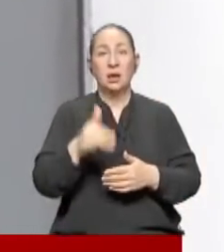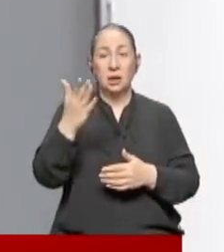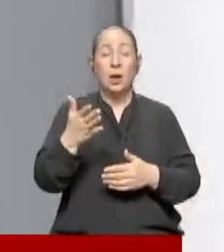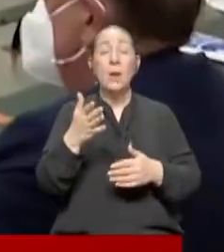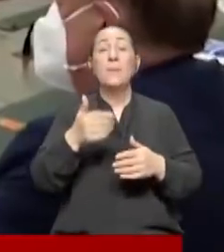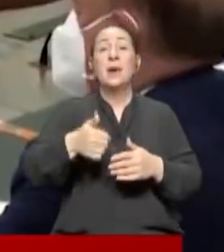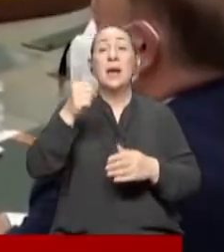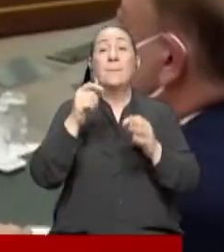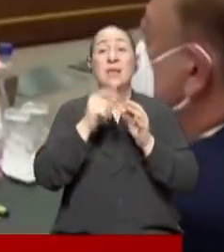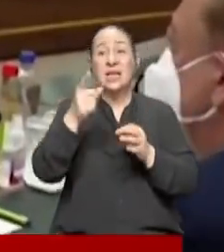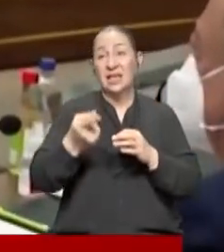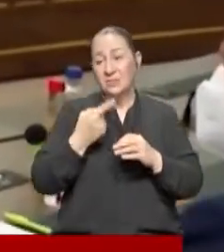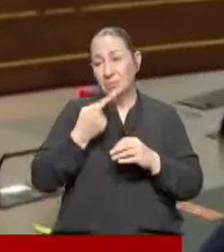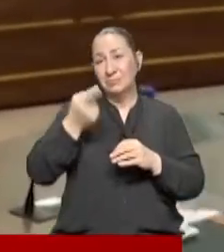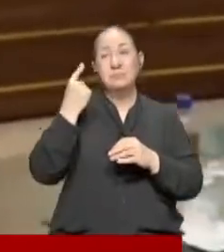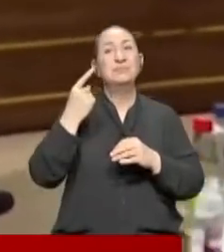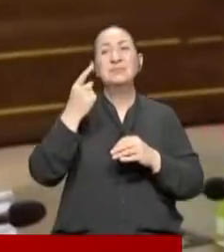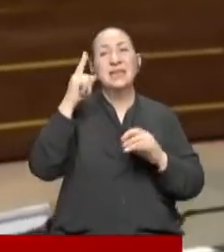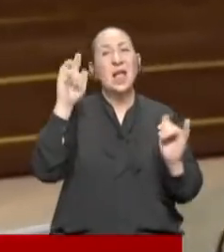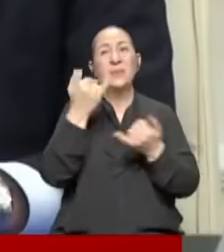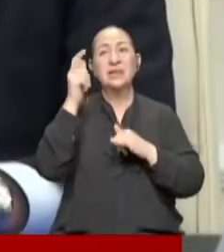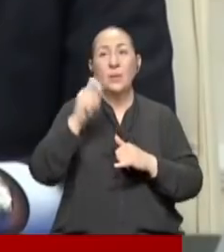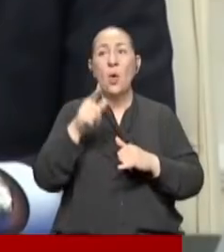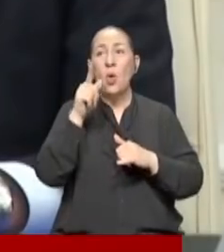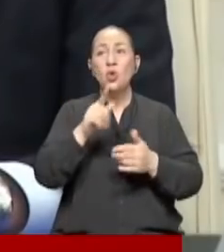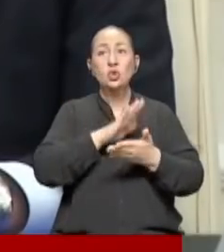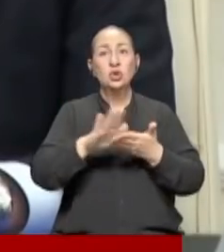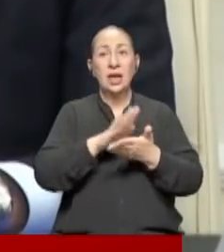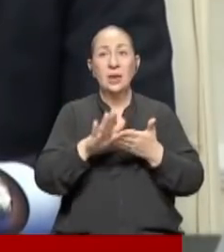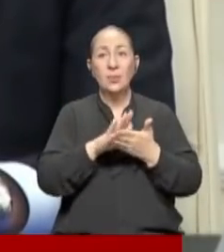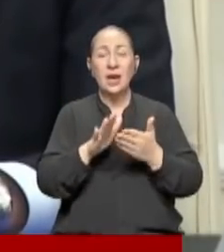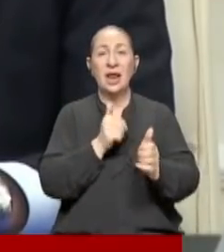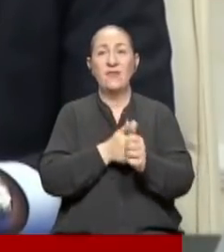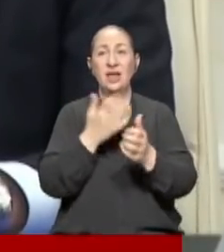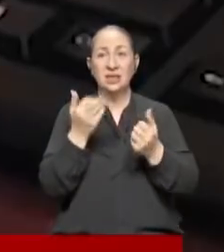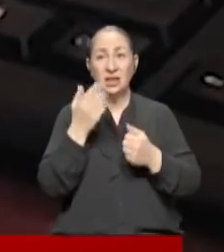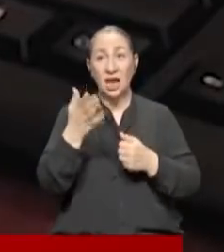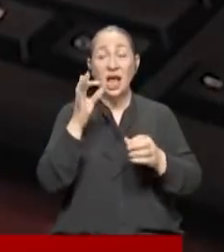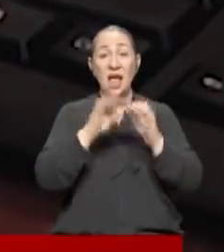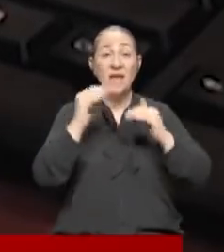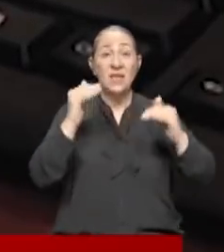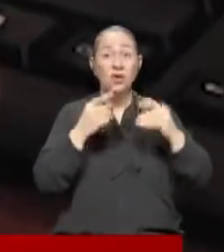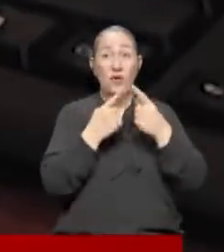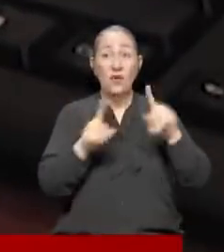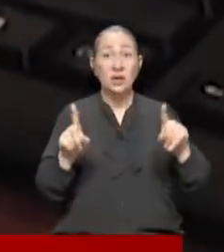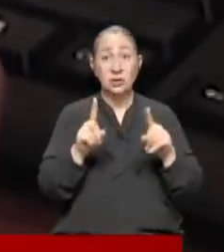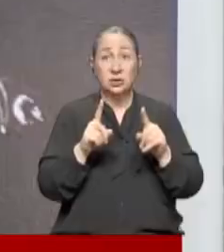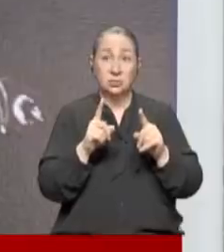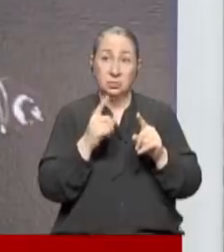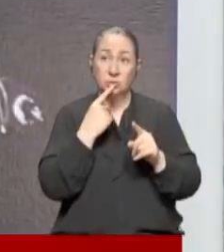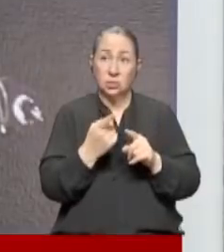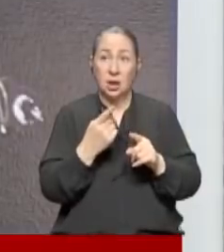Bakan Bilgin de zaten geçtiğimiz yılbaşında yapılan yine o düzenlemeyi referans aldı. Enflasyon farkı vurgusu